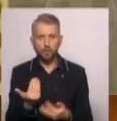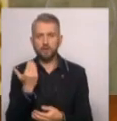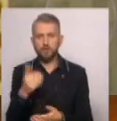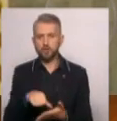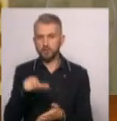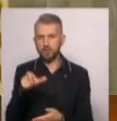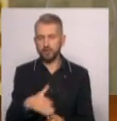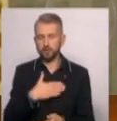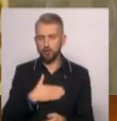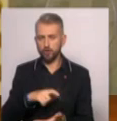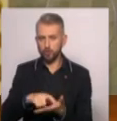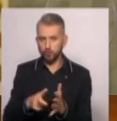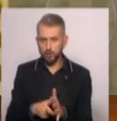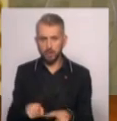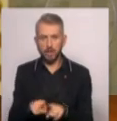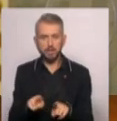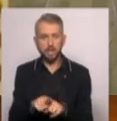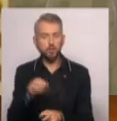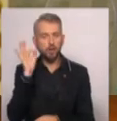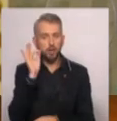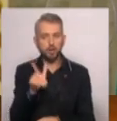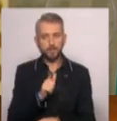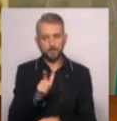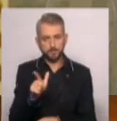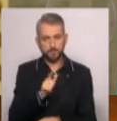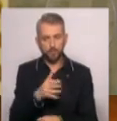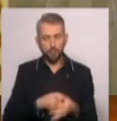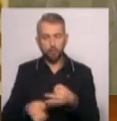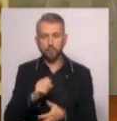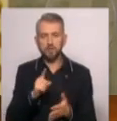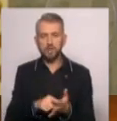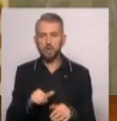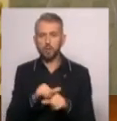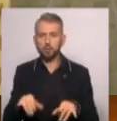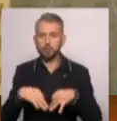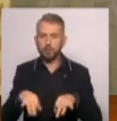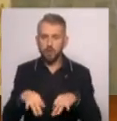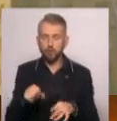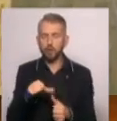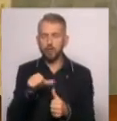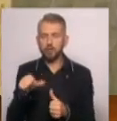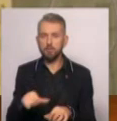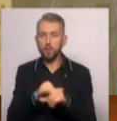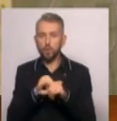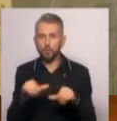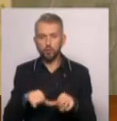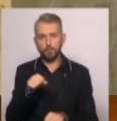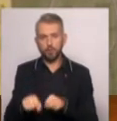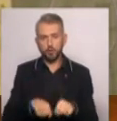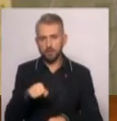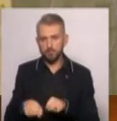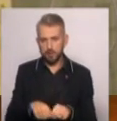представник у нашій студії. І так само нагадаю, що ми з паном Сергієм обговорюємо питання розвитку транспорту, а саме розвитку